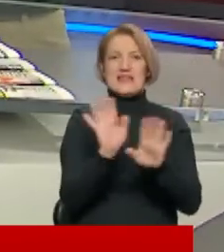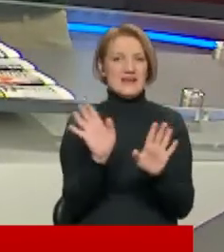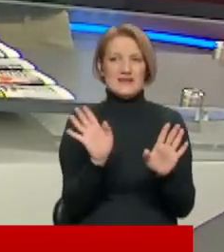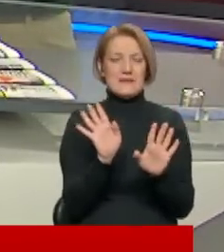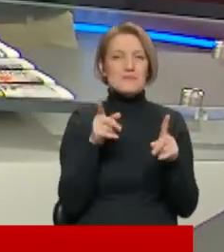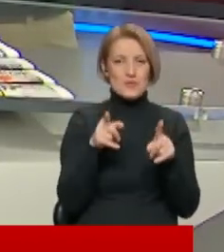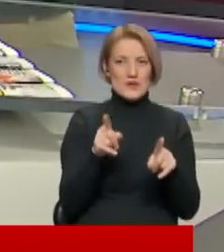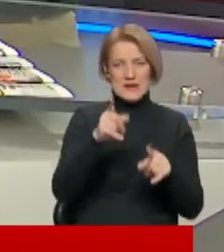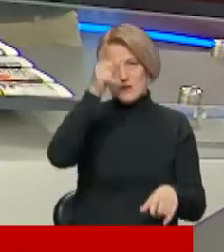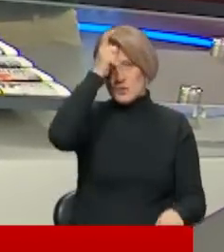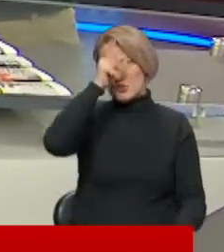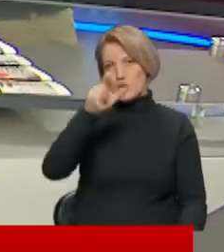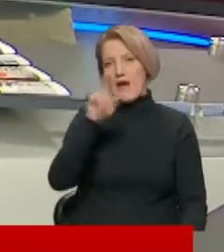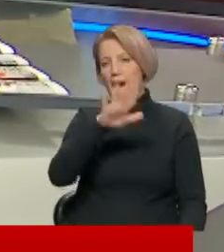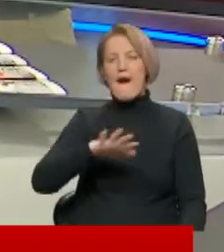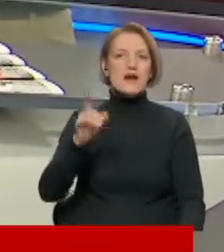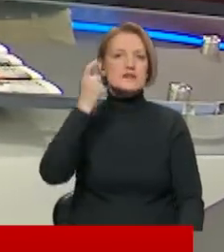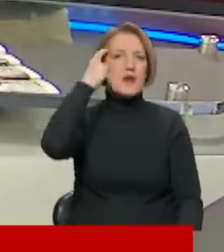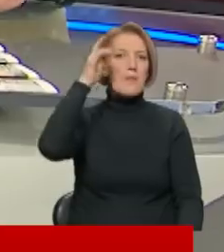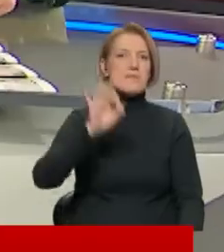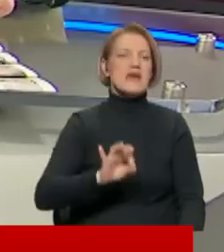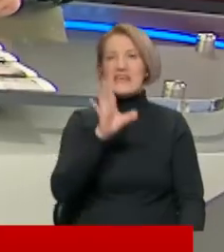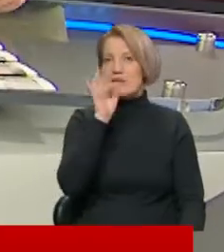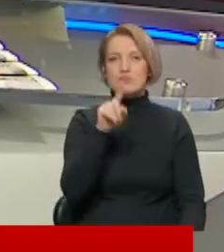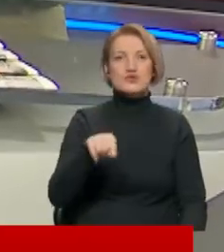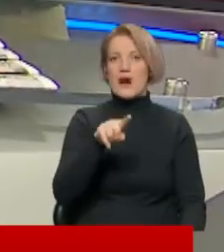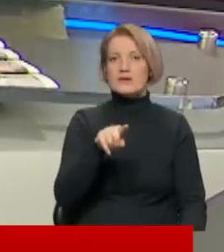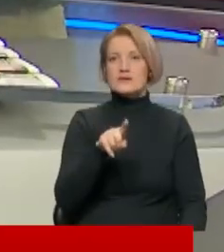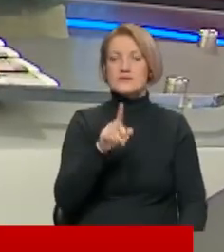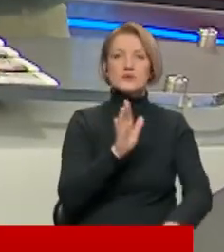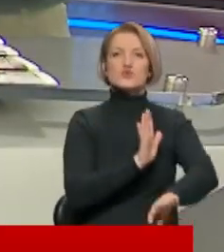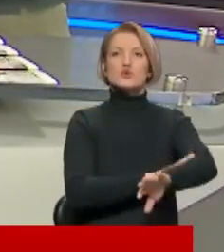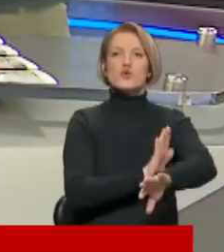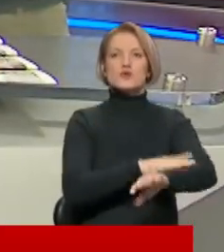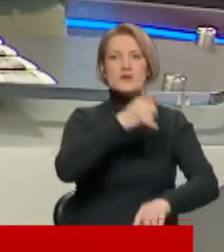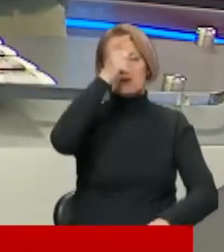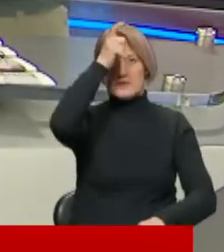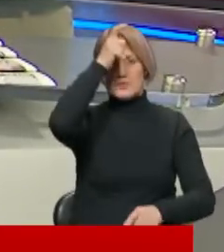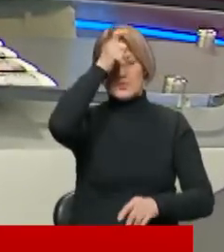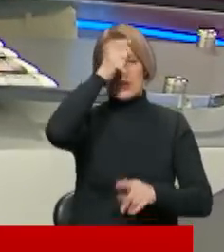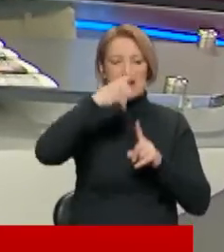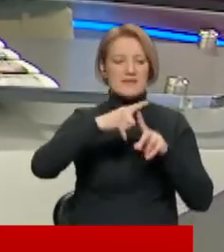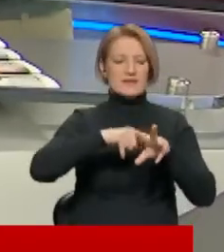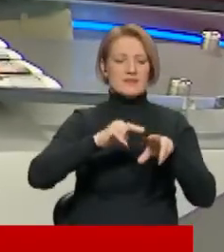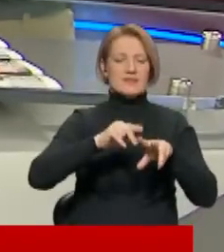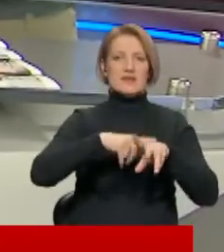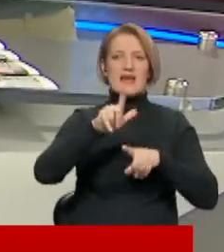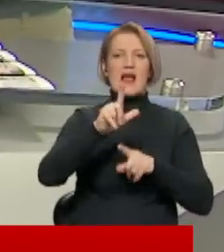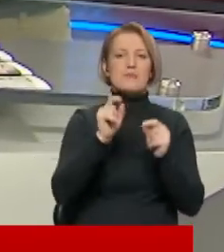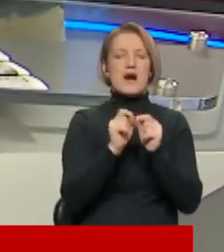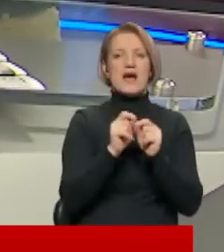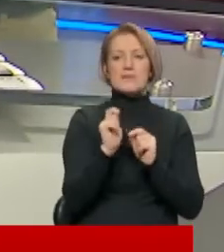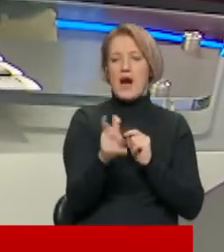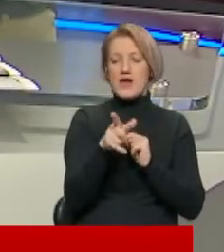Bunlar ancak bunları Türkiye'de herkes tanımaya başladı Kim bunlar mesela soldaki Türkiye tekel bayileri Platformu başkanı